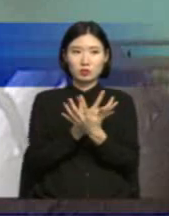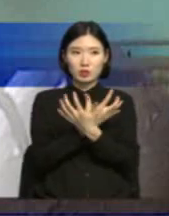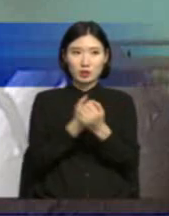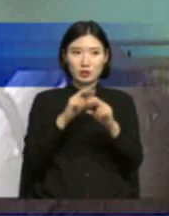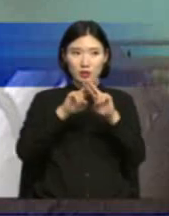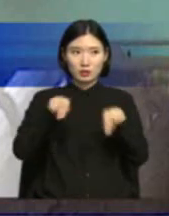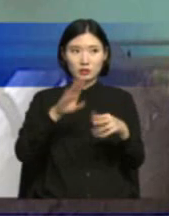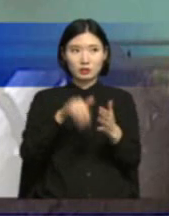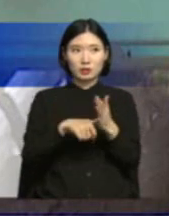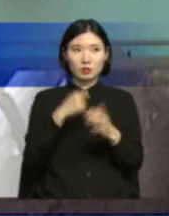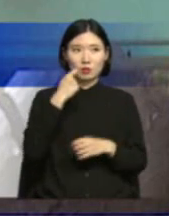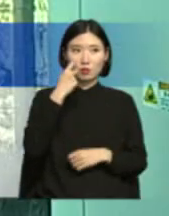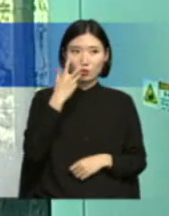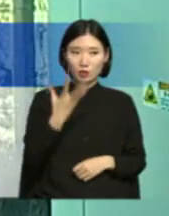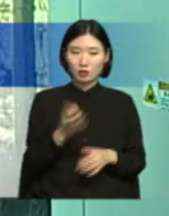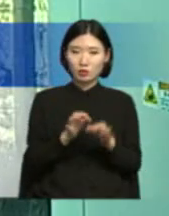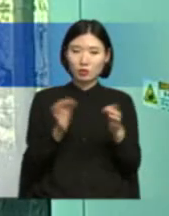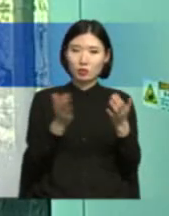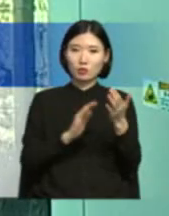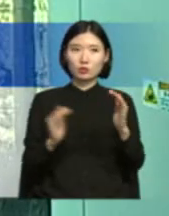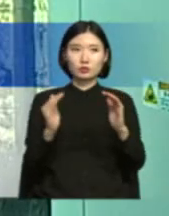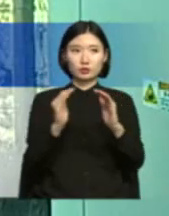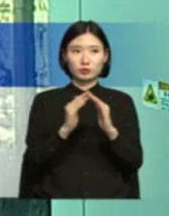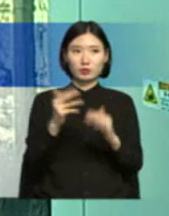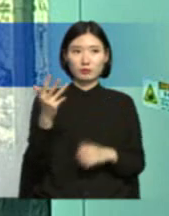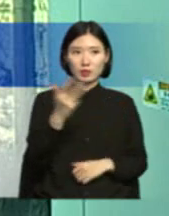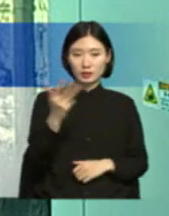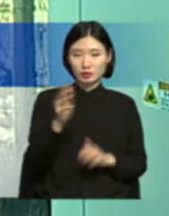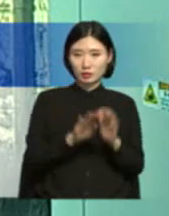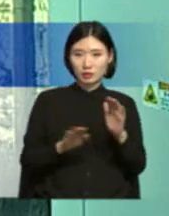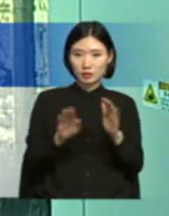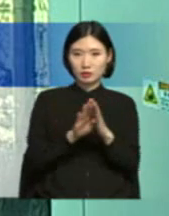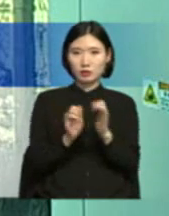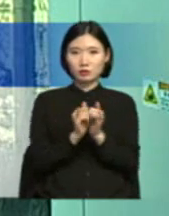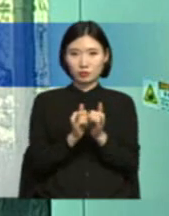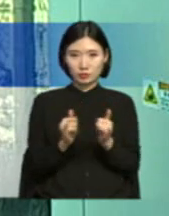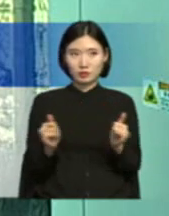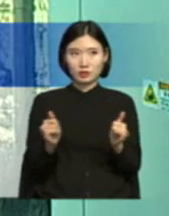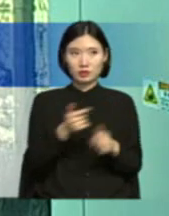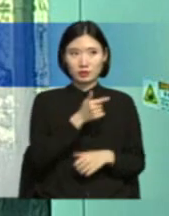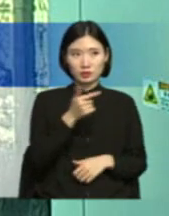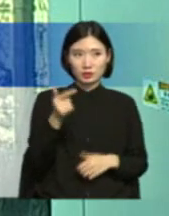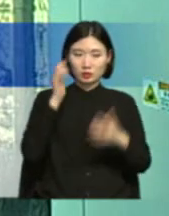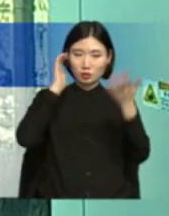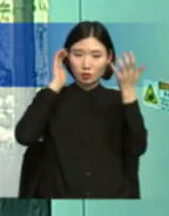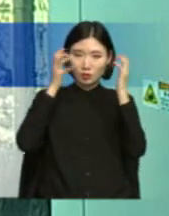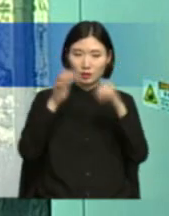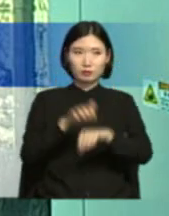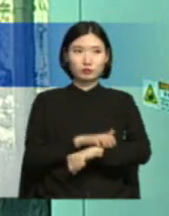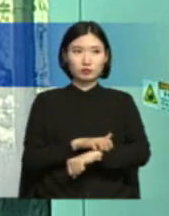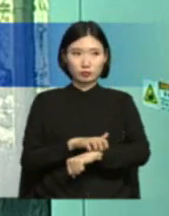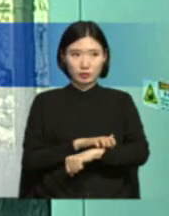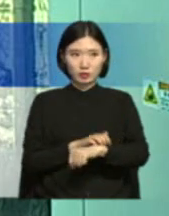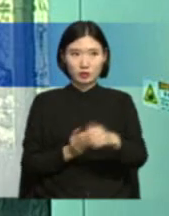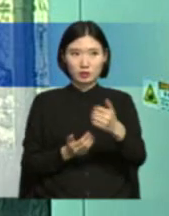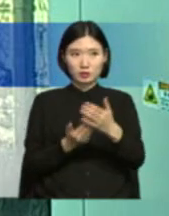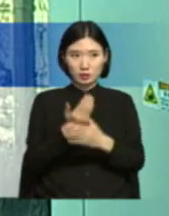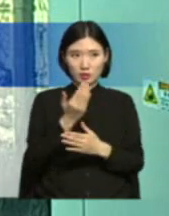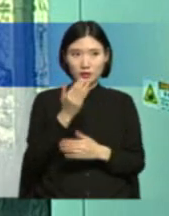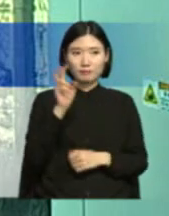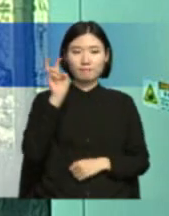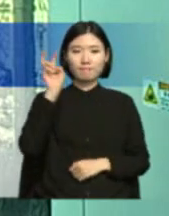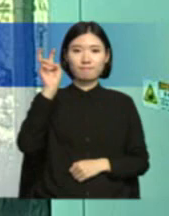경우에는 수개월 동안 공동주택 8천여 세대의 주민들의 큰 혼란과 불편이 초래될